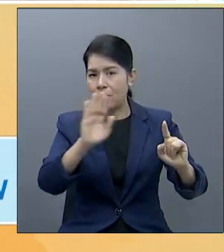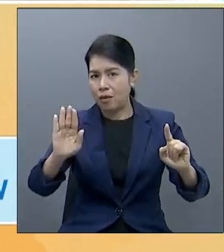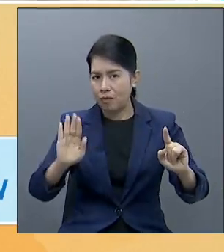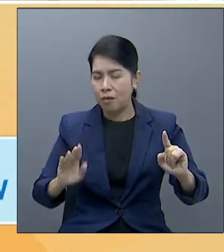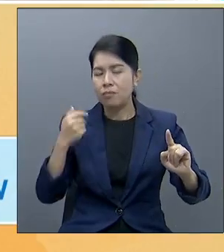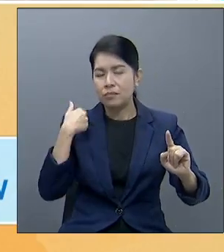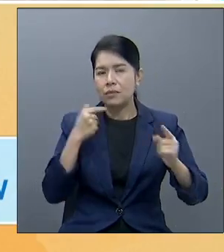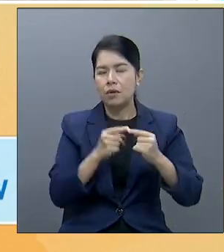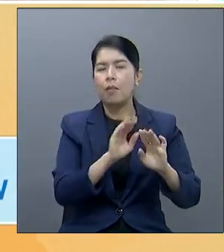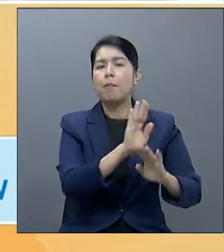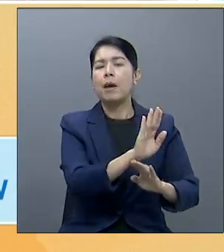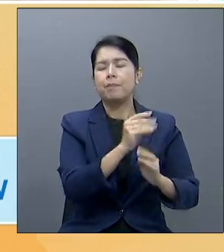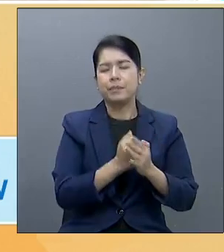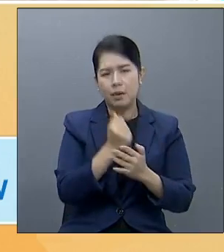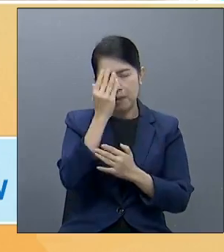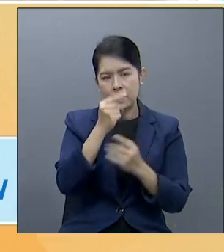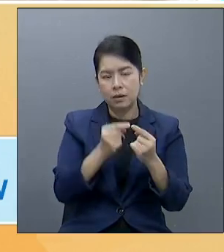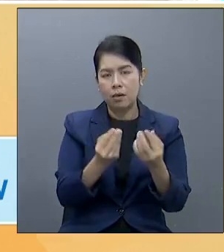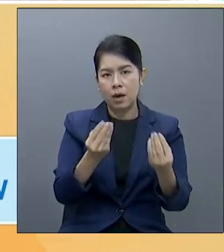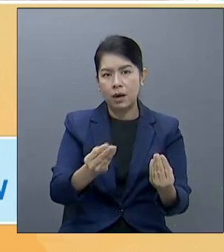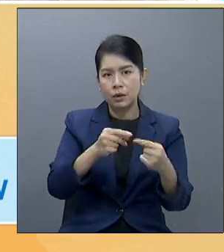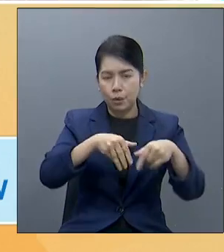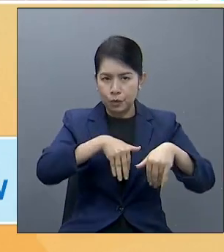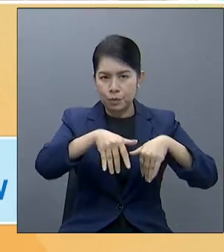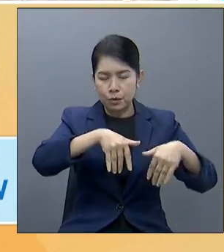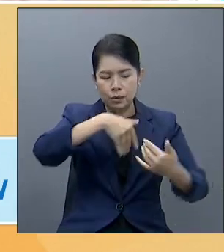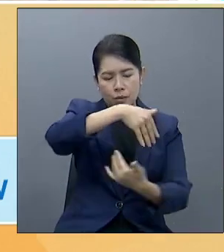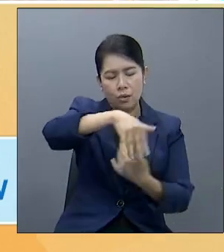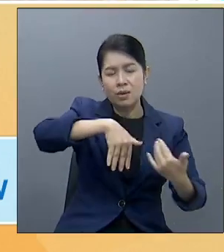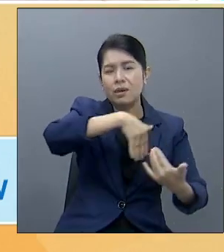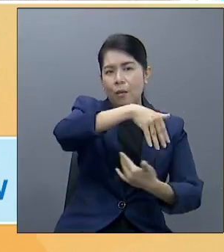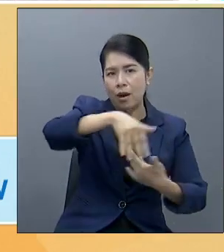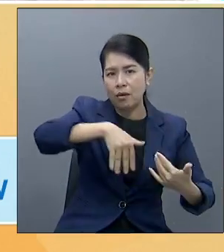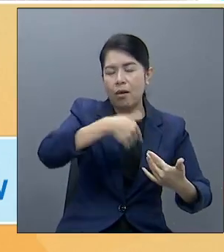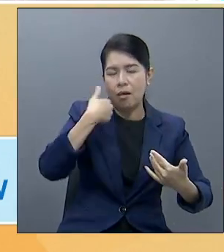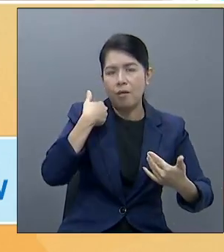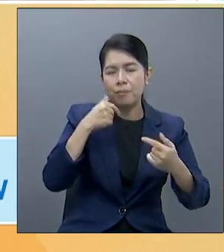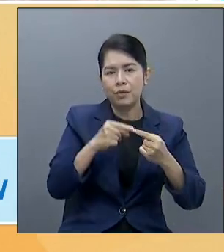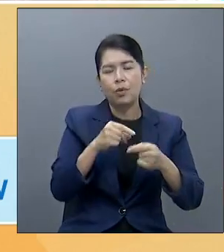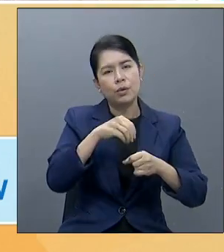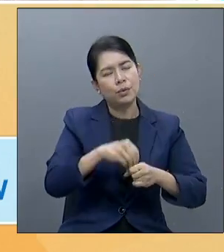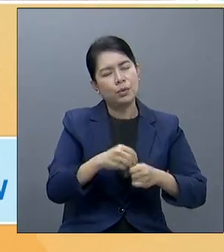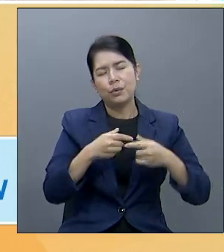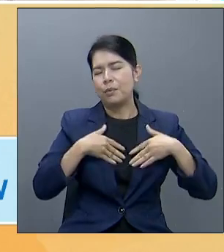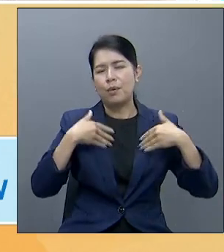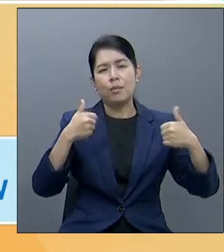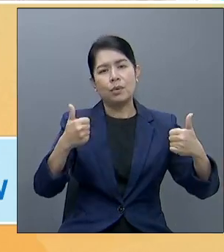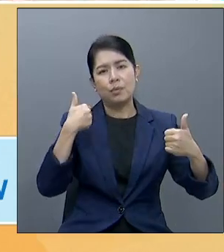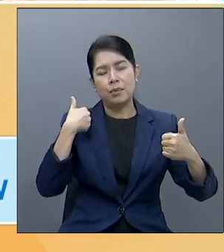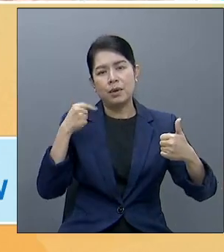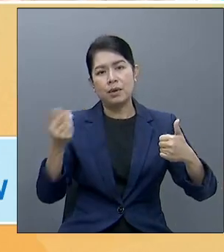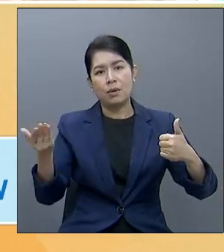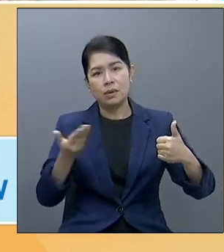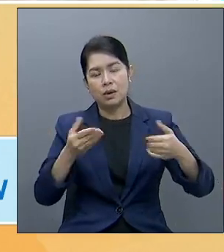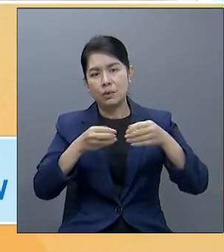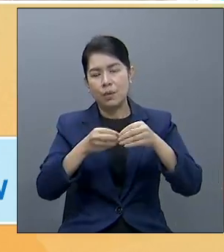วิถีของเขาเองเพื่อจะให้สภาพแวดล้อมหรือว่าชุมชนเขาเนี่ยคือเป็นชุมชนที่น่าอยู ่ แล้วก็จะมีทุกภาคส่วนก็เข้ามามีส่วนร่วมก็คือเขาใช้คำว่า